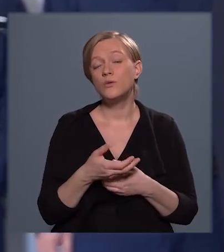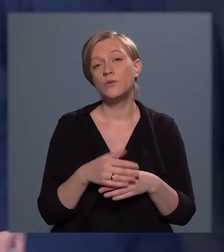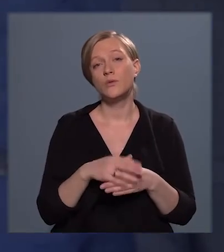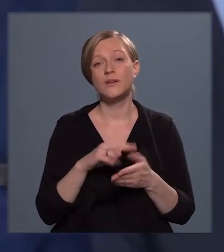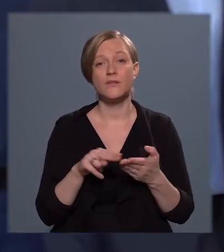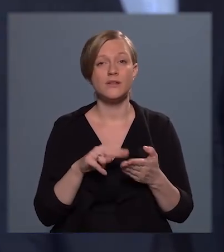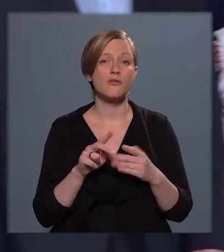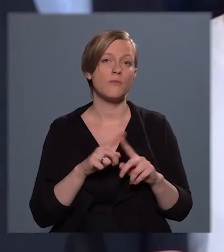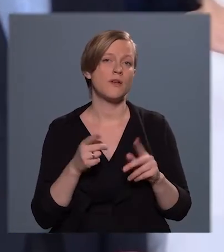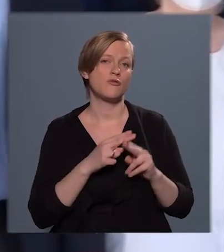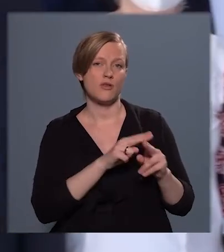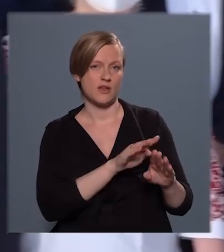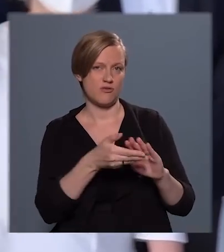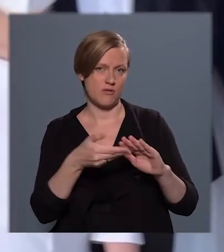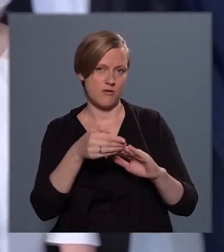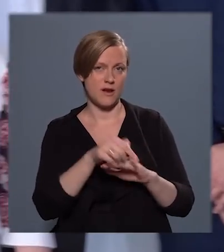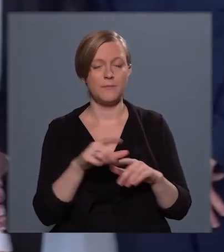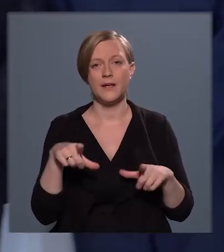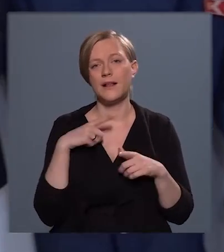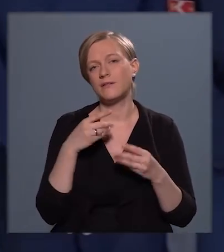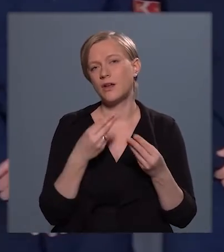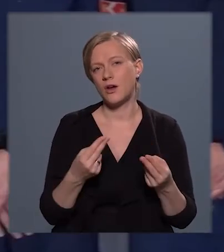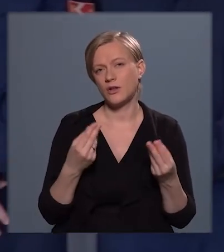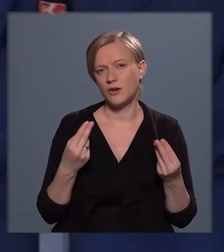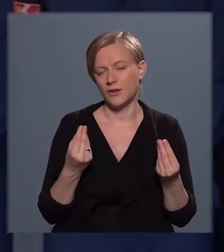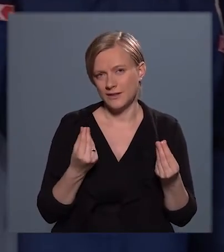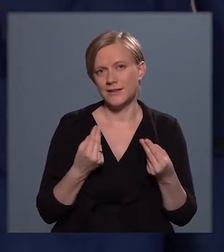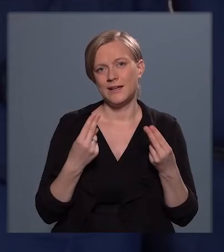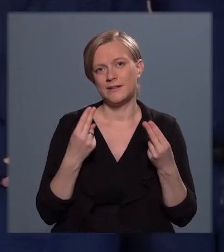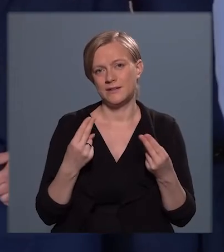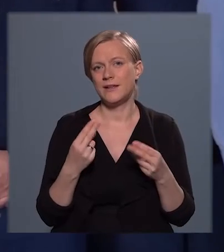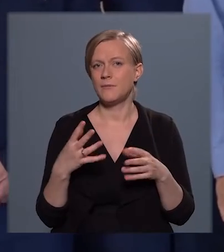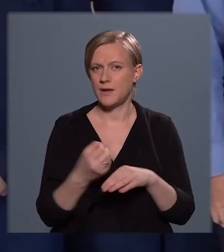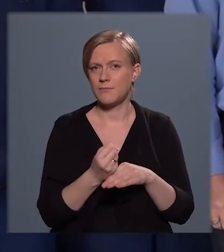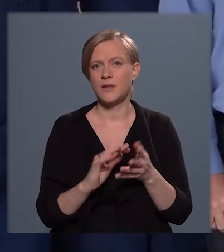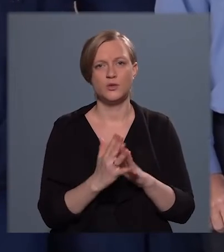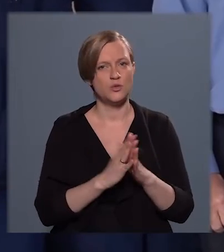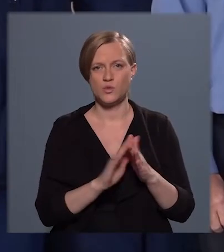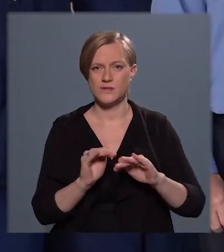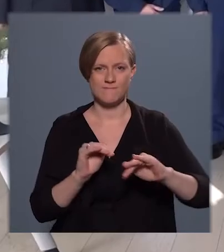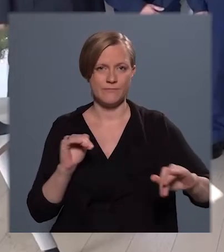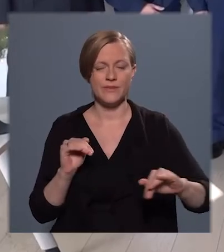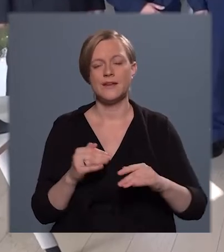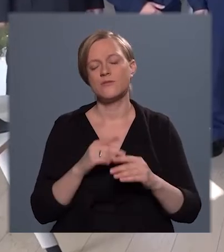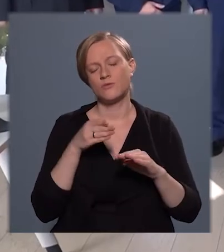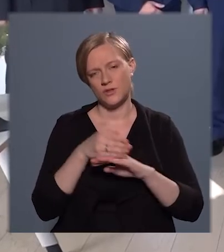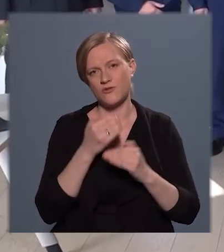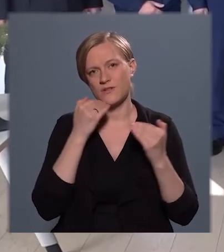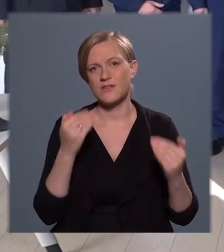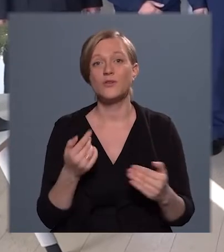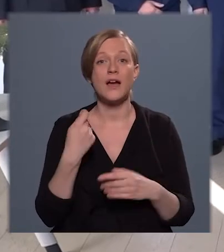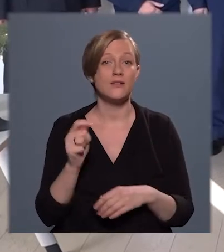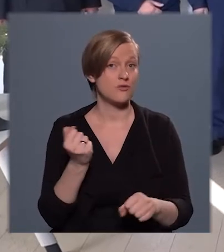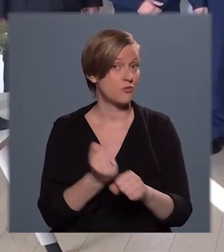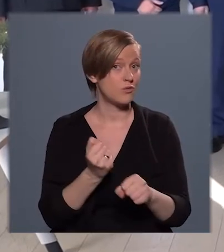való segítségen alapszik. Életeket és anyagi értékeket mentenek meg a tűz martalékától. Ezúttal is köszönjük áldozatos